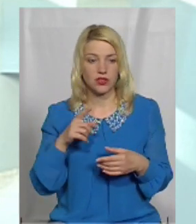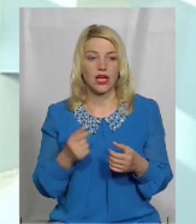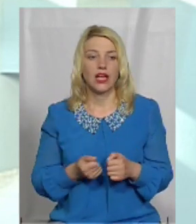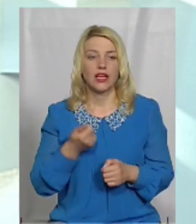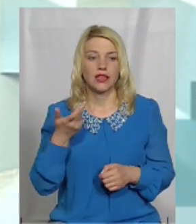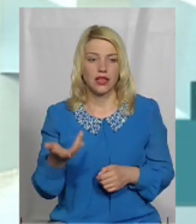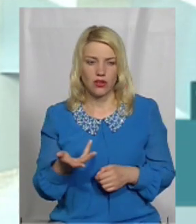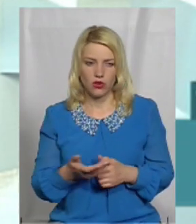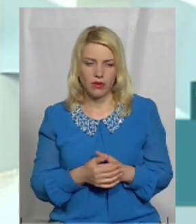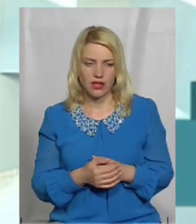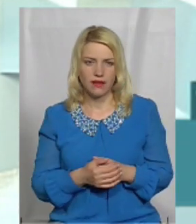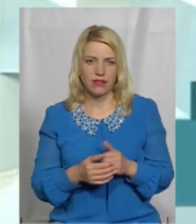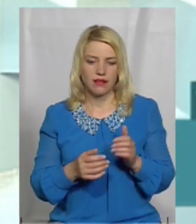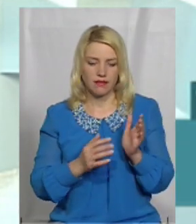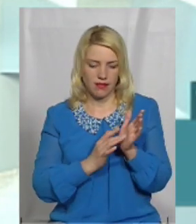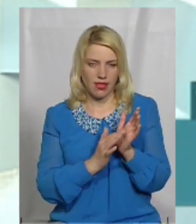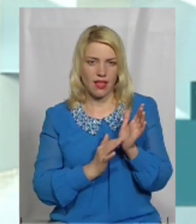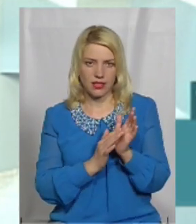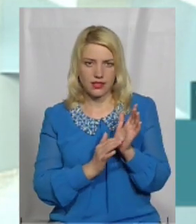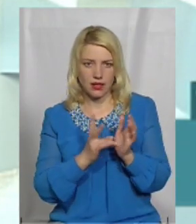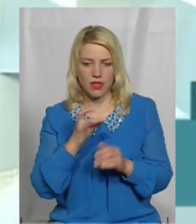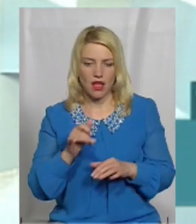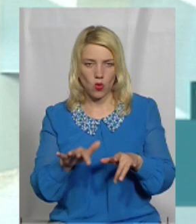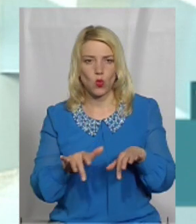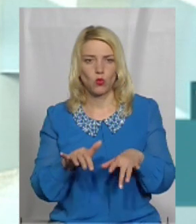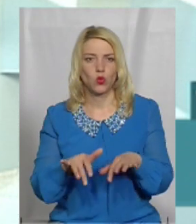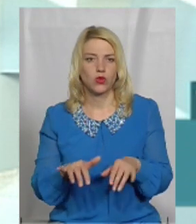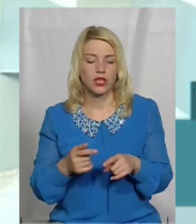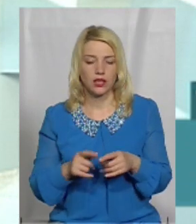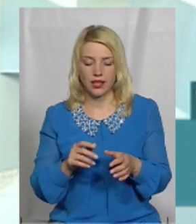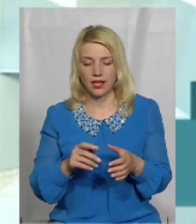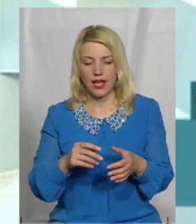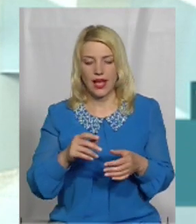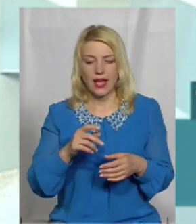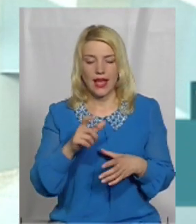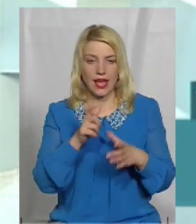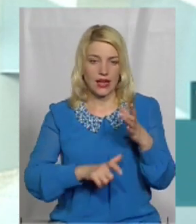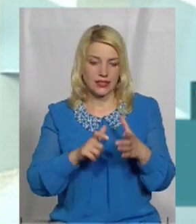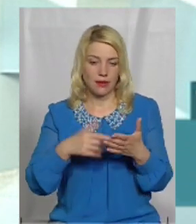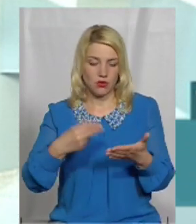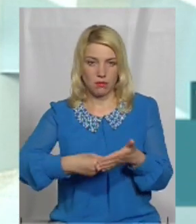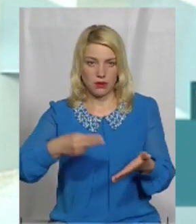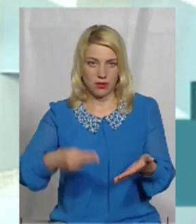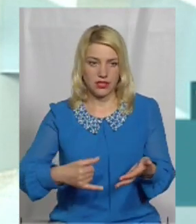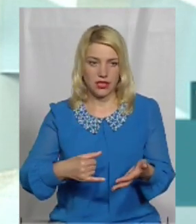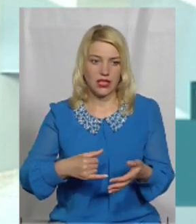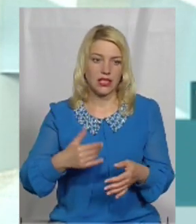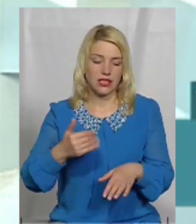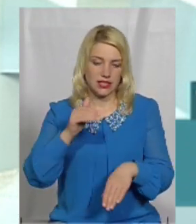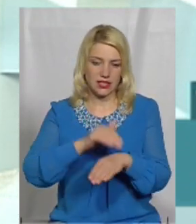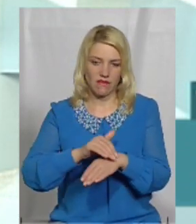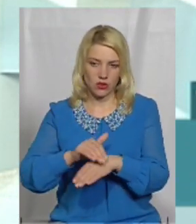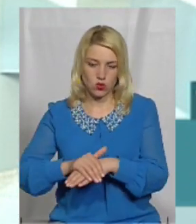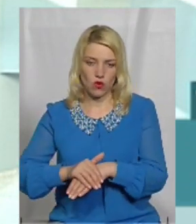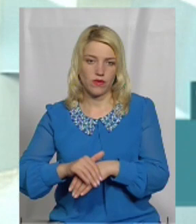натисками кнопки на комп'ютері, і рецепт підписаний, виписаний і зафіксовано.